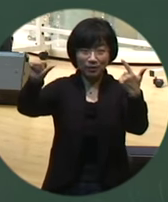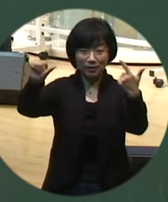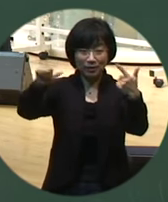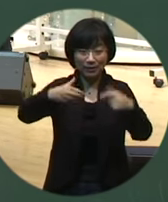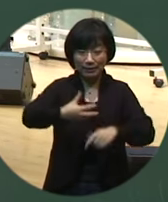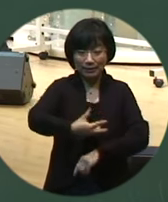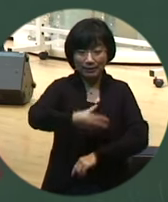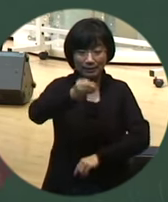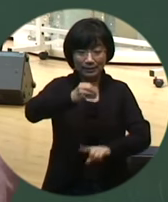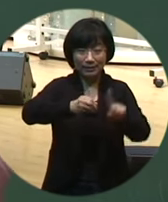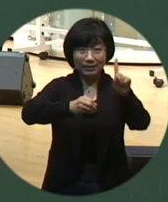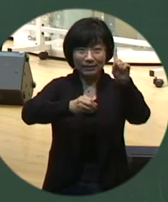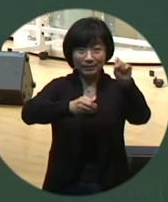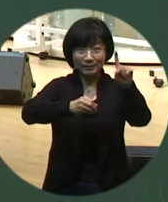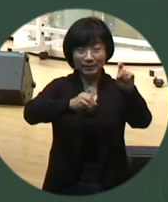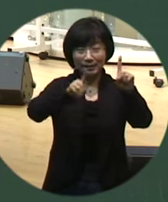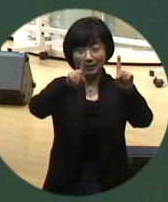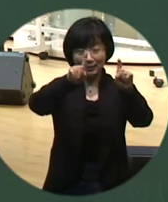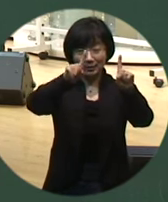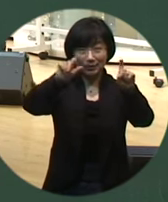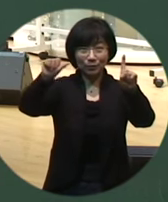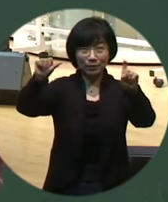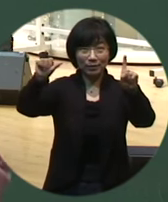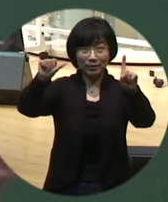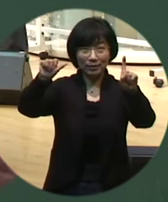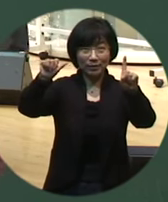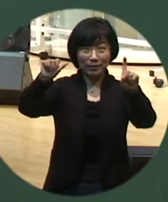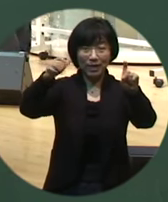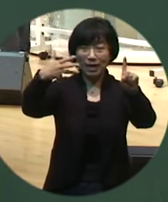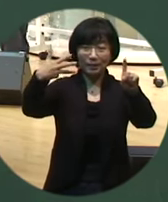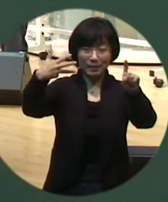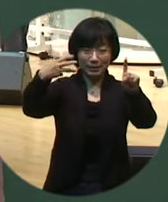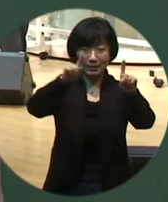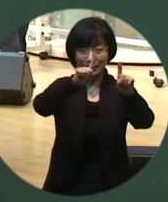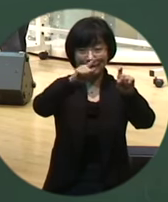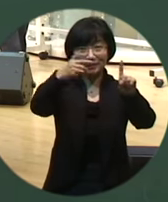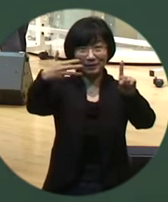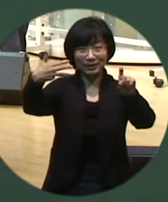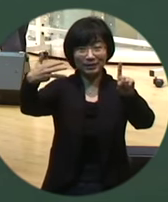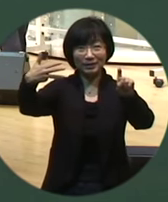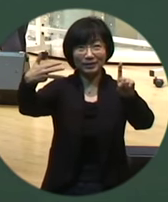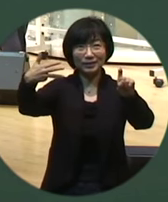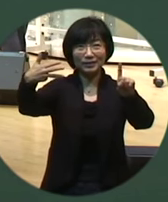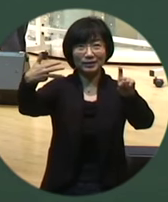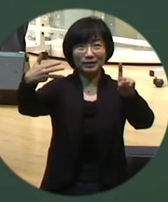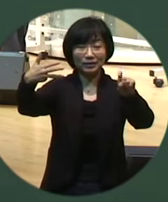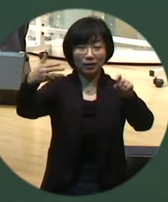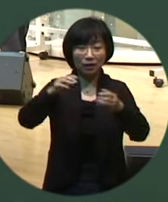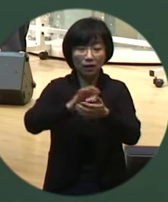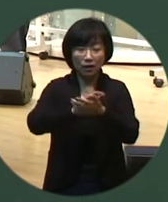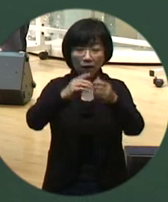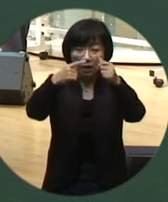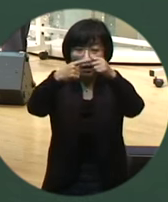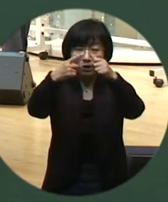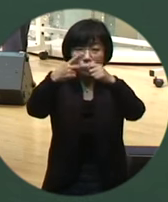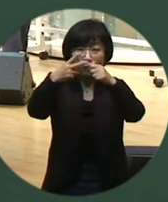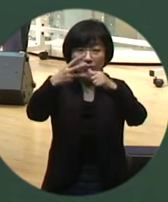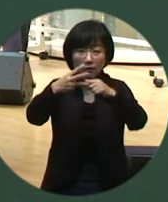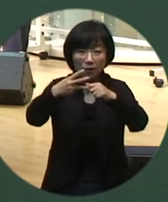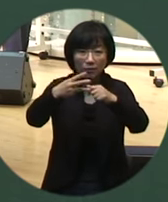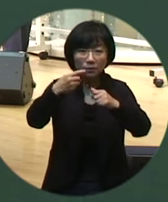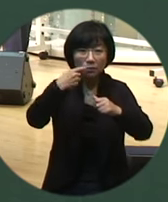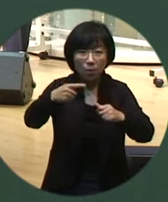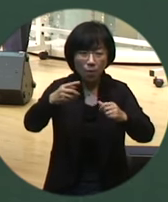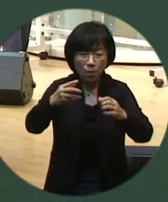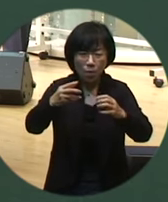8절. Genesis 6:4-5, Genesis 11:1-8. 자, 뭐가 보입니까? 절대 멸망할 수밖에 없는